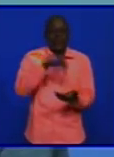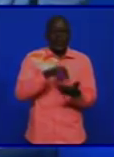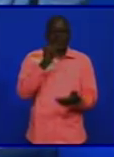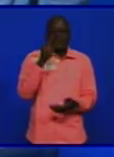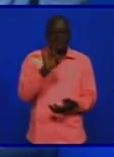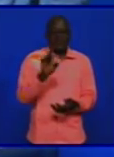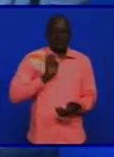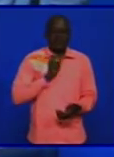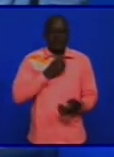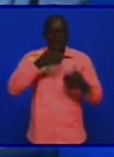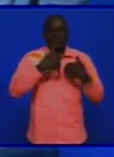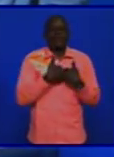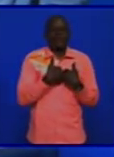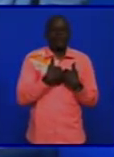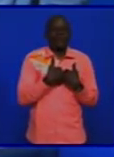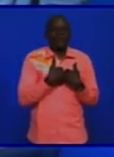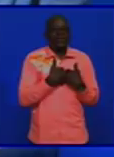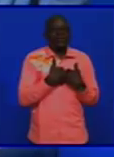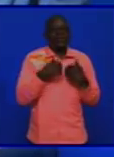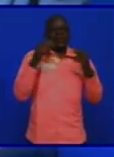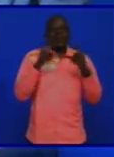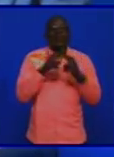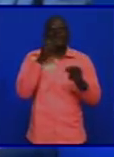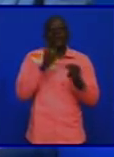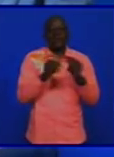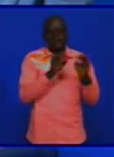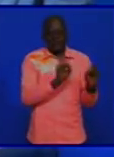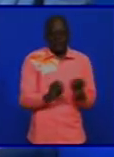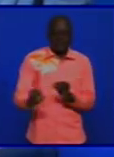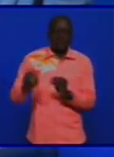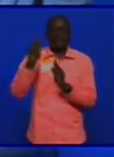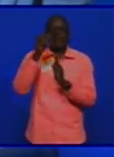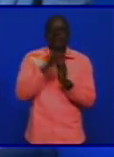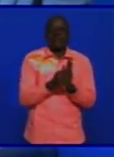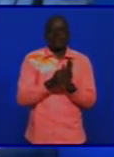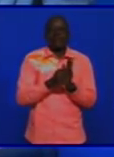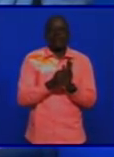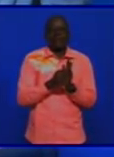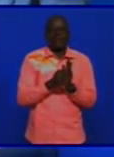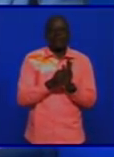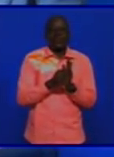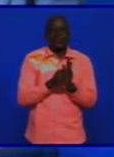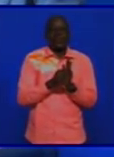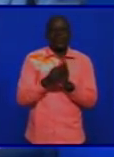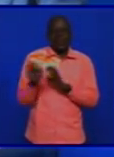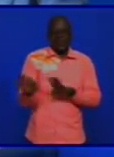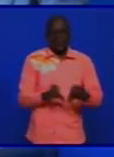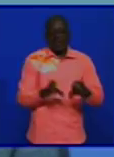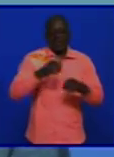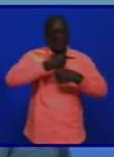avons, au niveau de l'organisation même, nous avons procédé à une réforme de la